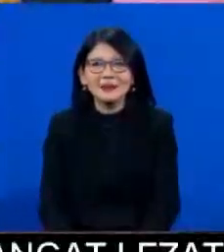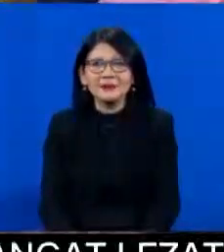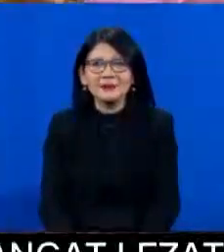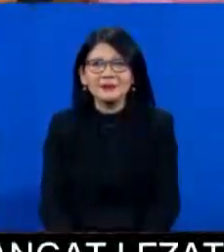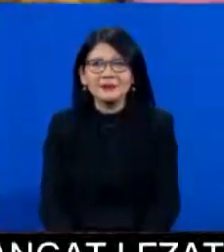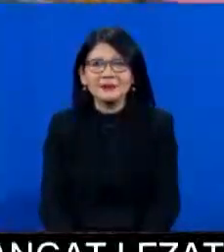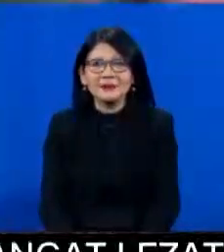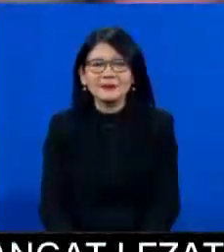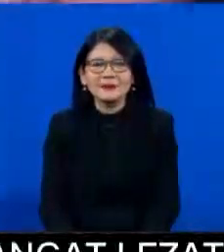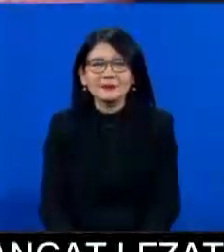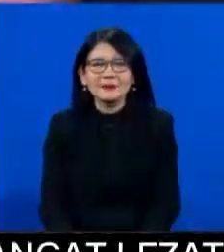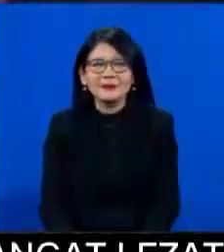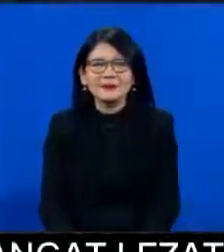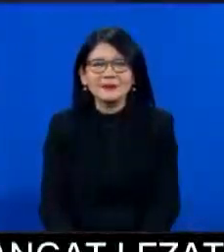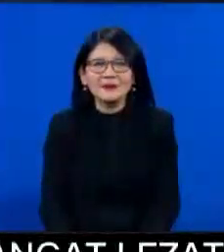Bismillahirrahmanirrahim.